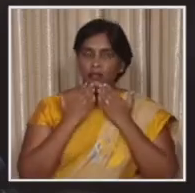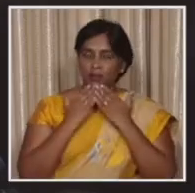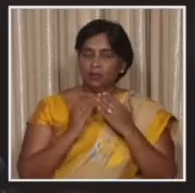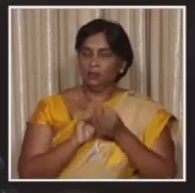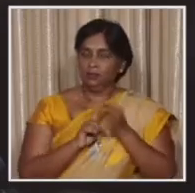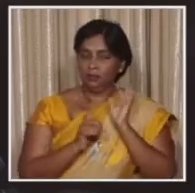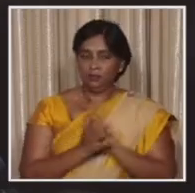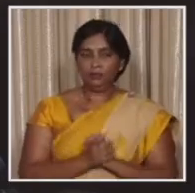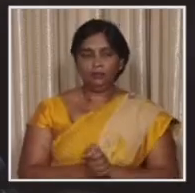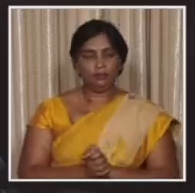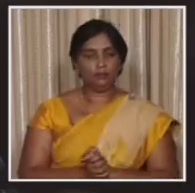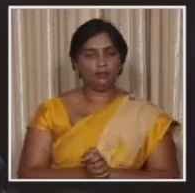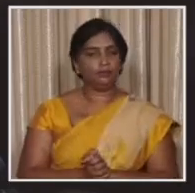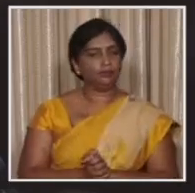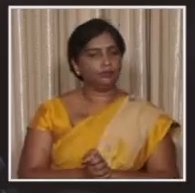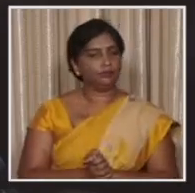තුමනි